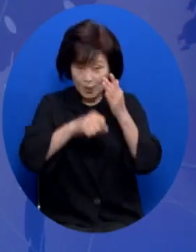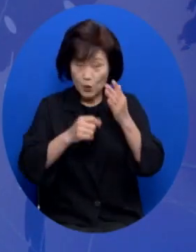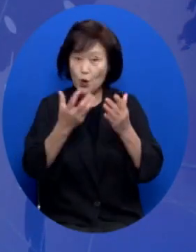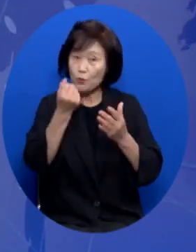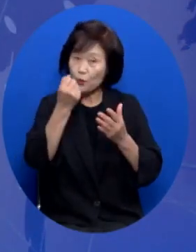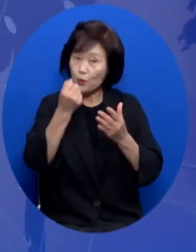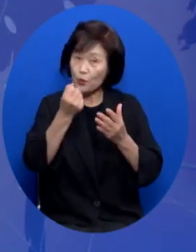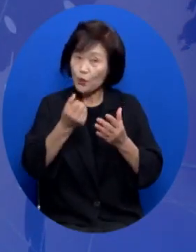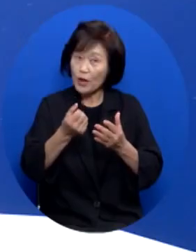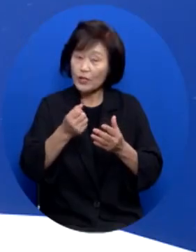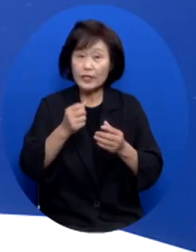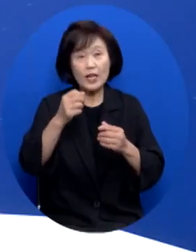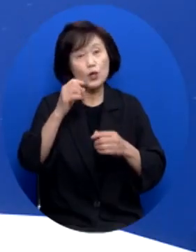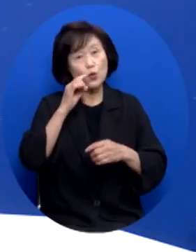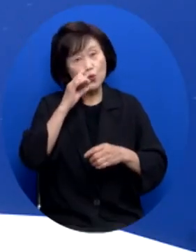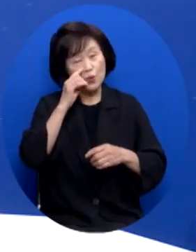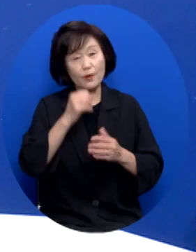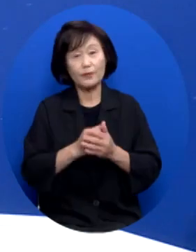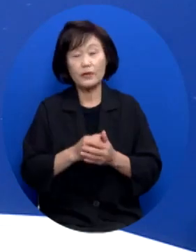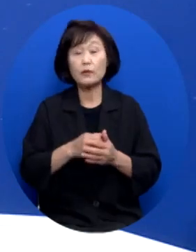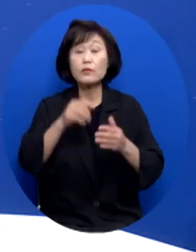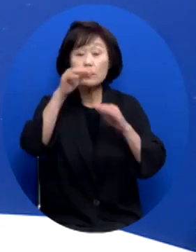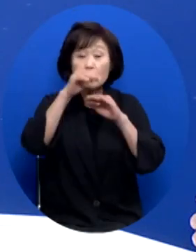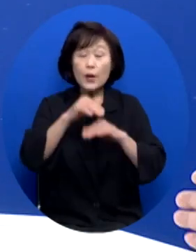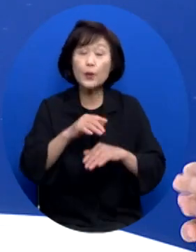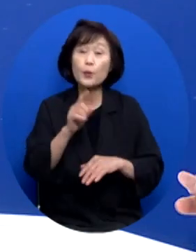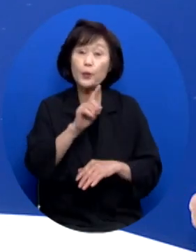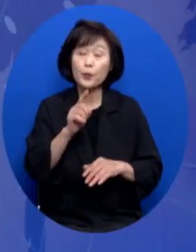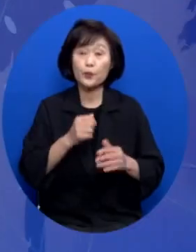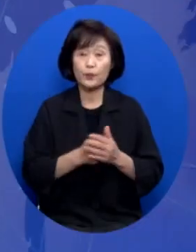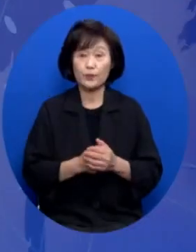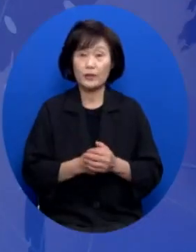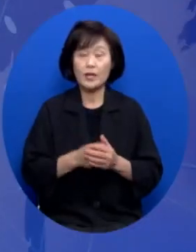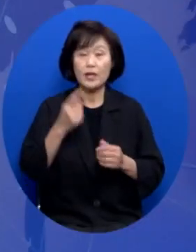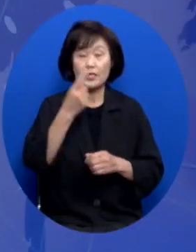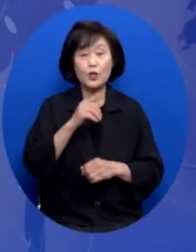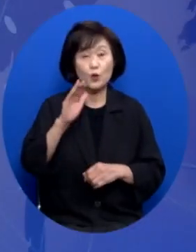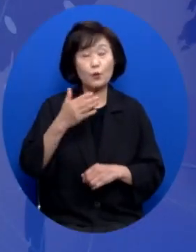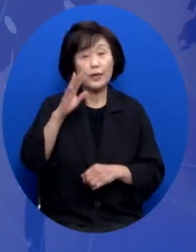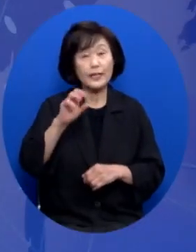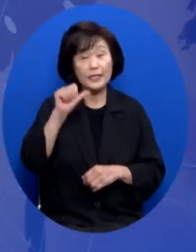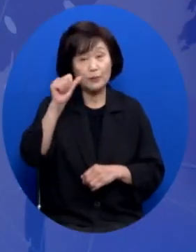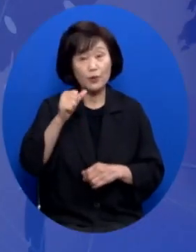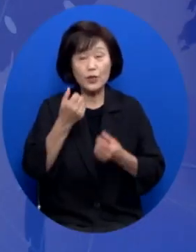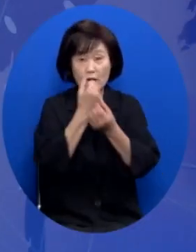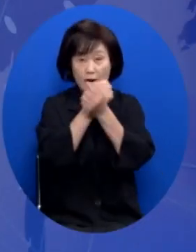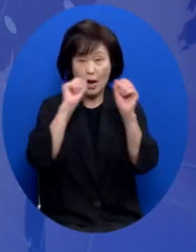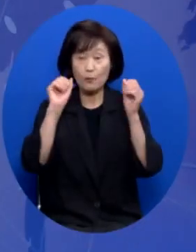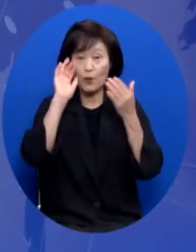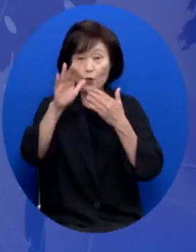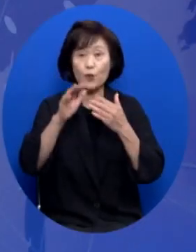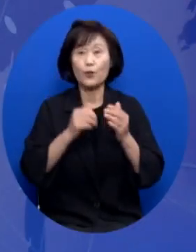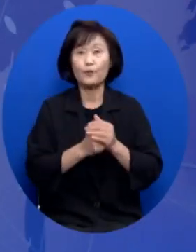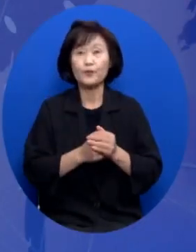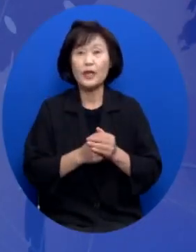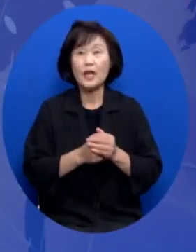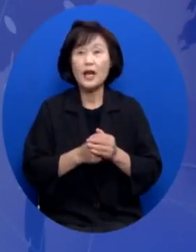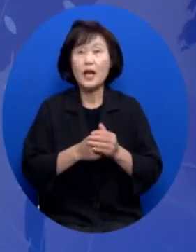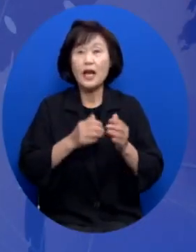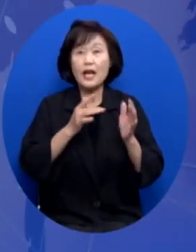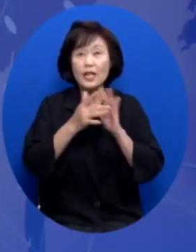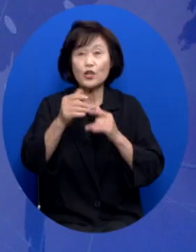네, 그러면 학적부에는 어떤 내용이 있었나요? 네, 1945년 광복 이후 예수교 장로회는